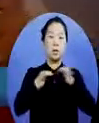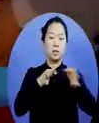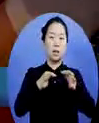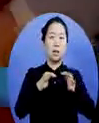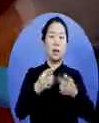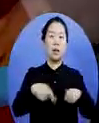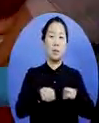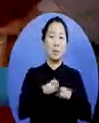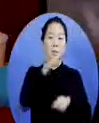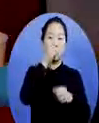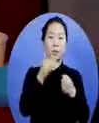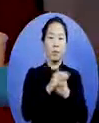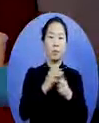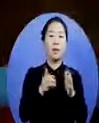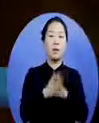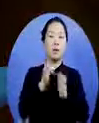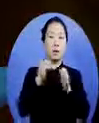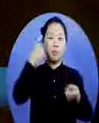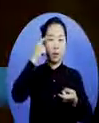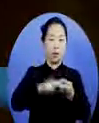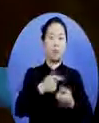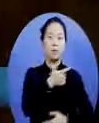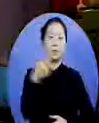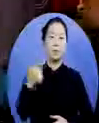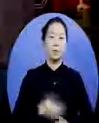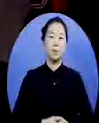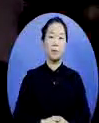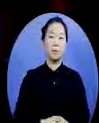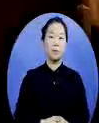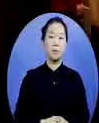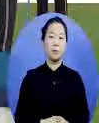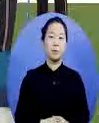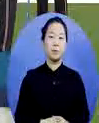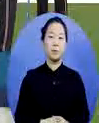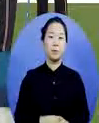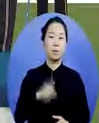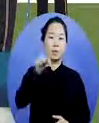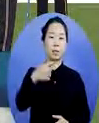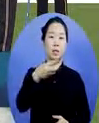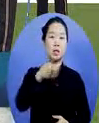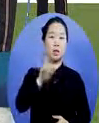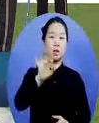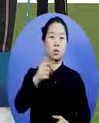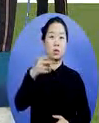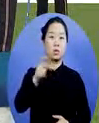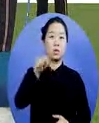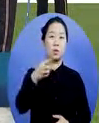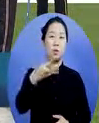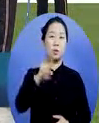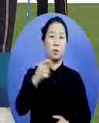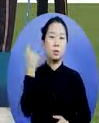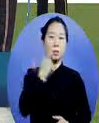축제 현장을 찾은 시민들의 많은 관심을 끌기도 했습니다 그라운드 골프 들어보셨나요